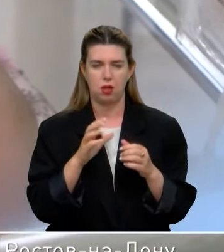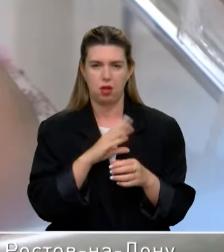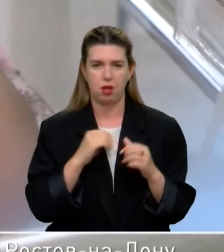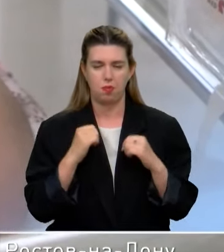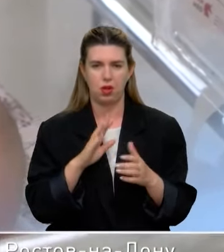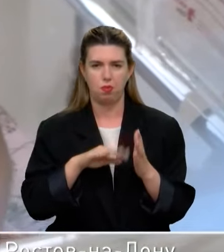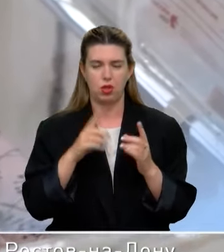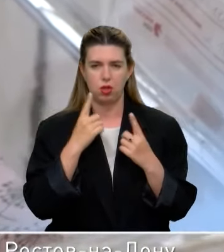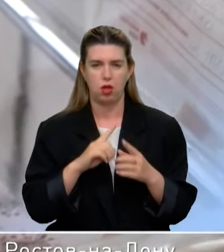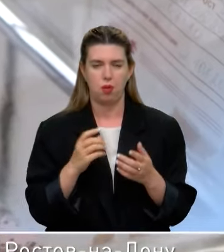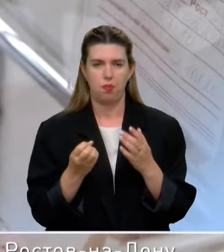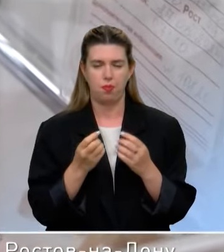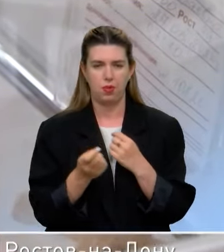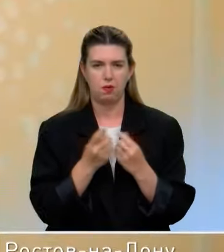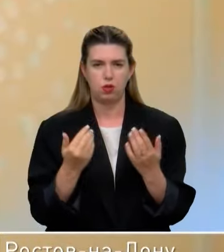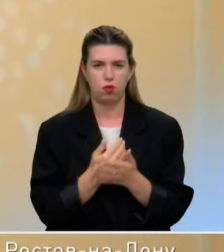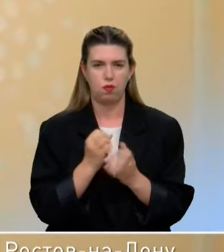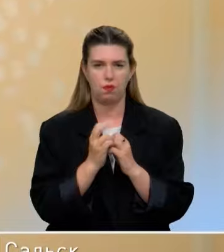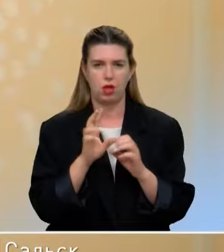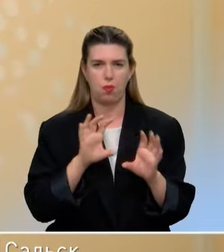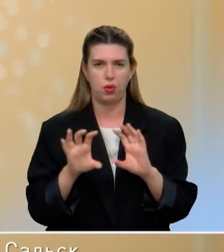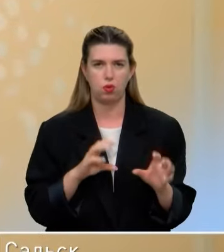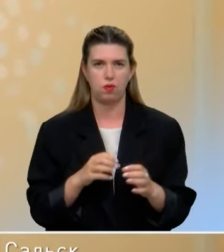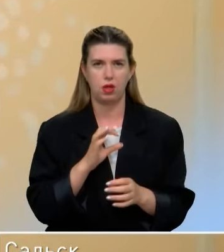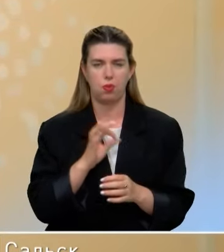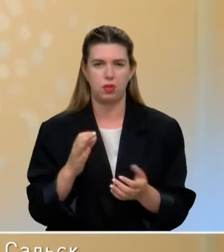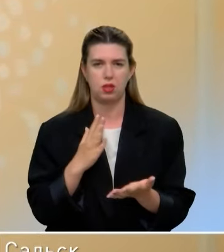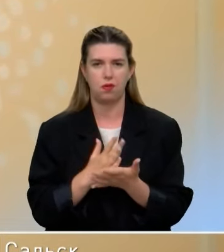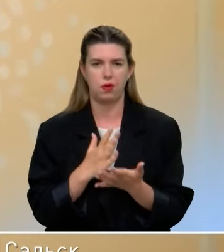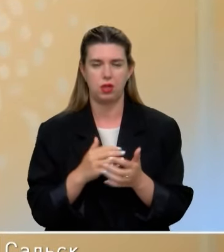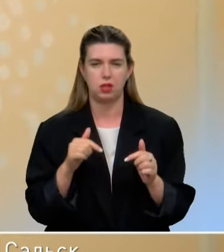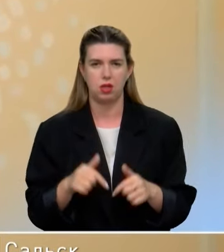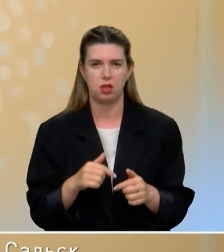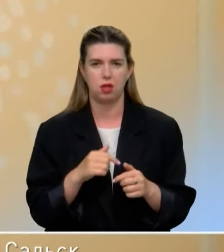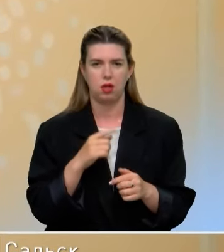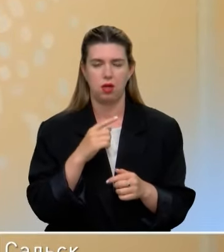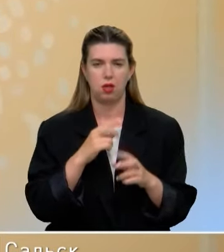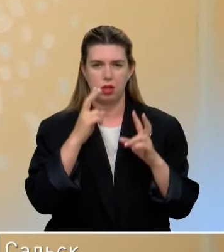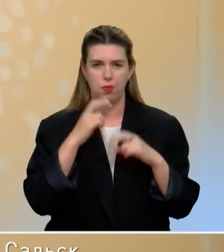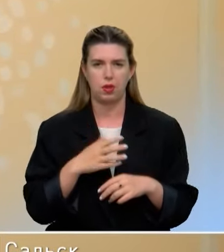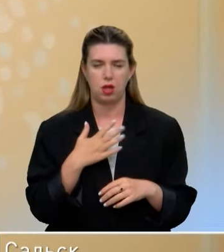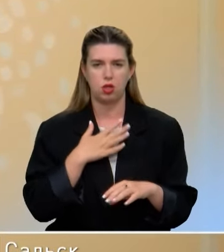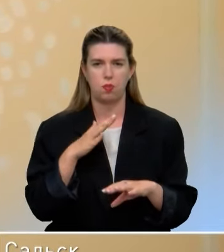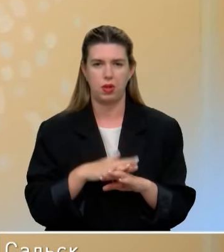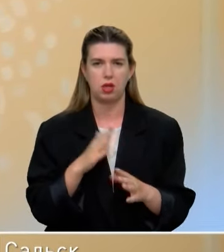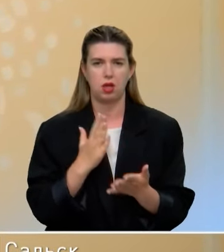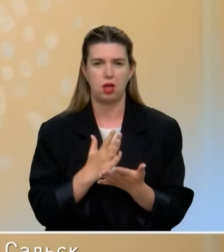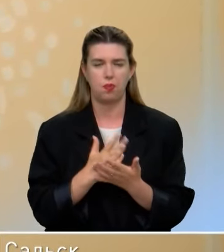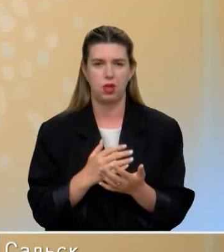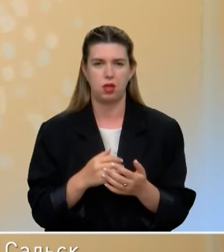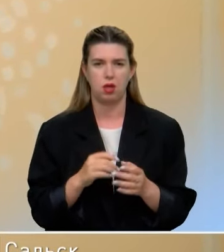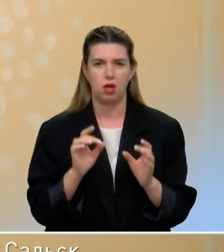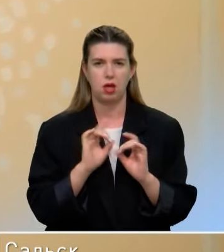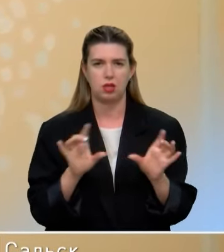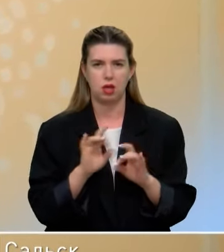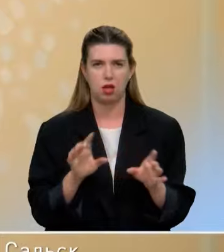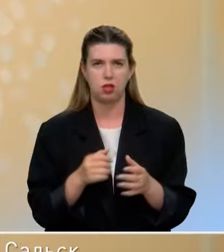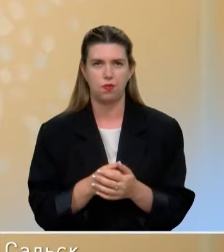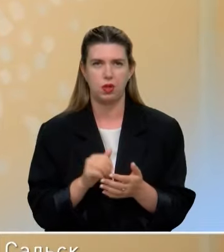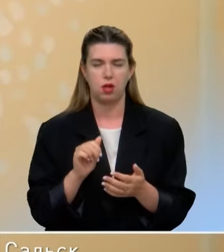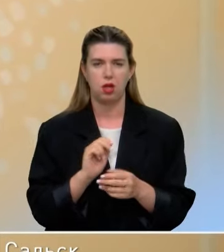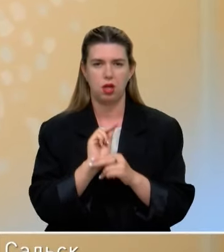появилось 12 Новых лечебных аппаратов особенностью является этой программы то что наш банк не диктует